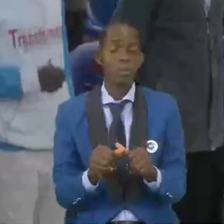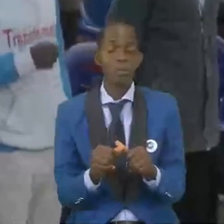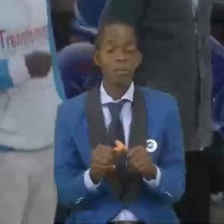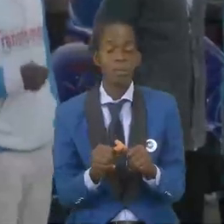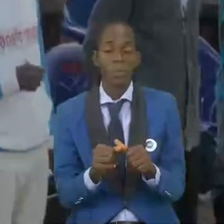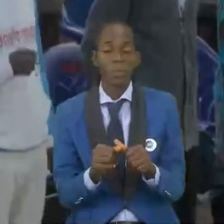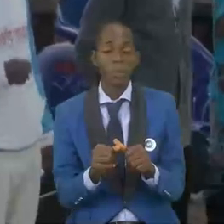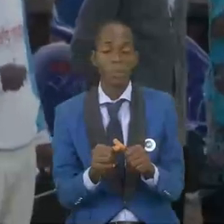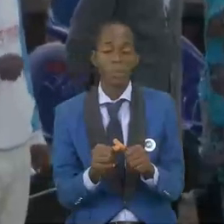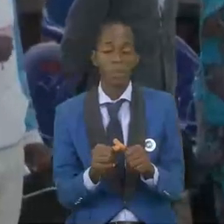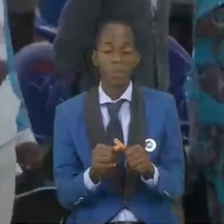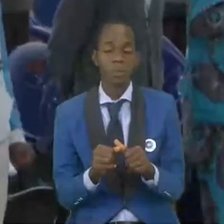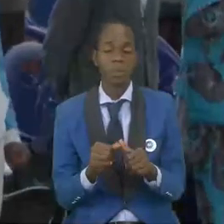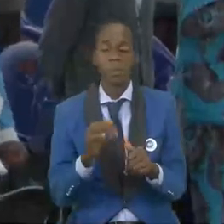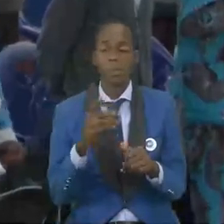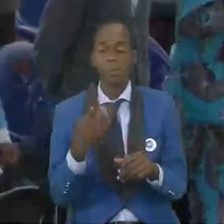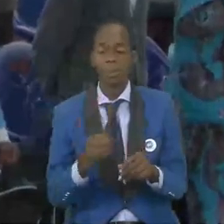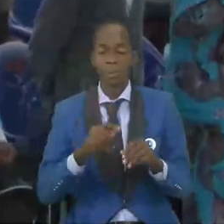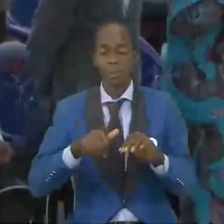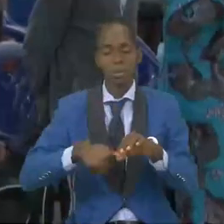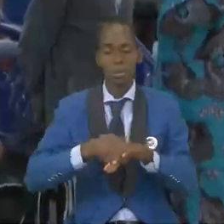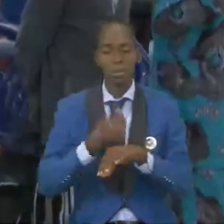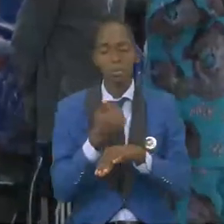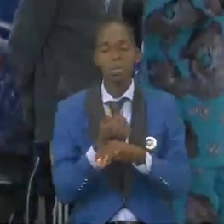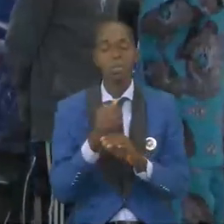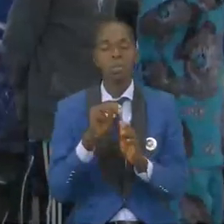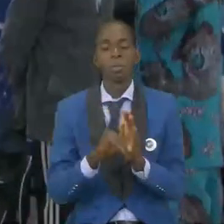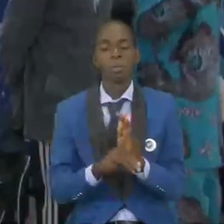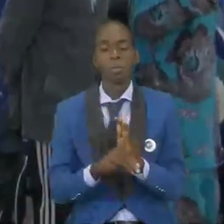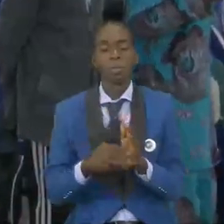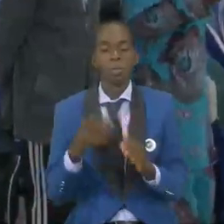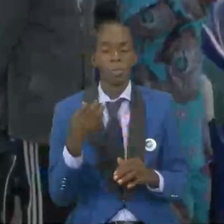Il t'a délivré de la dépravation, que cela soit affirmé.